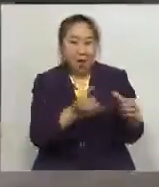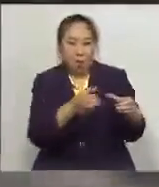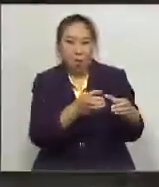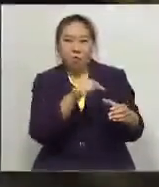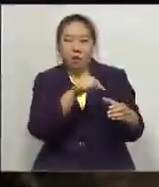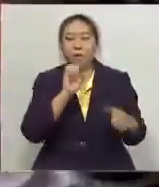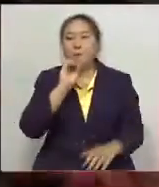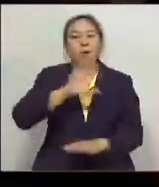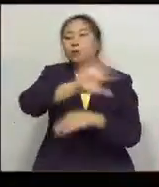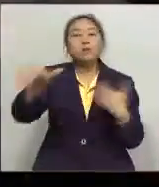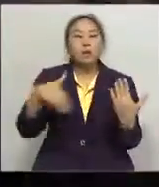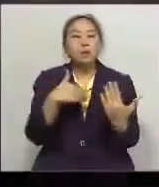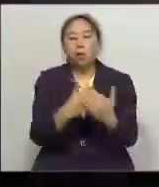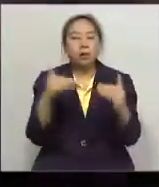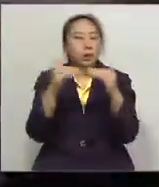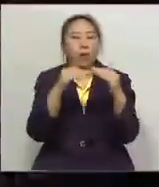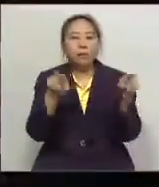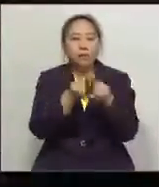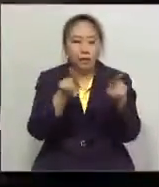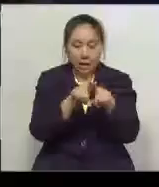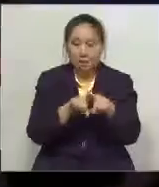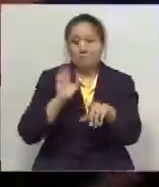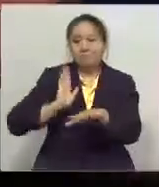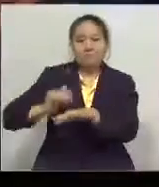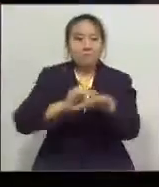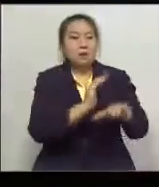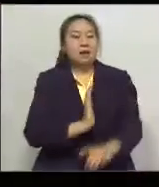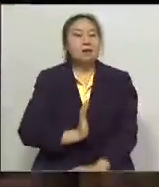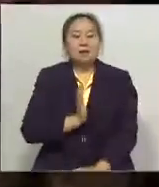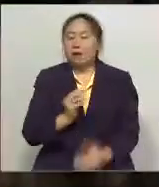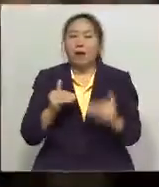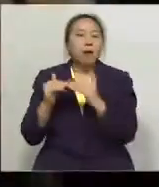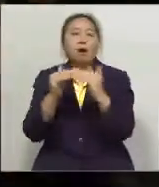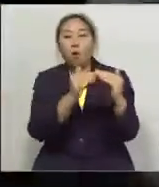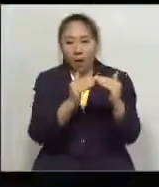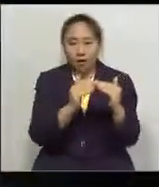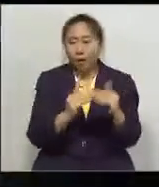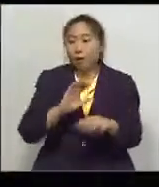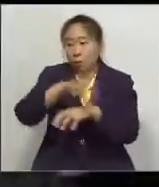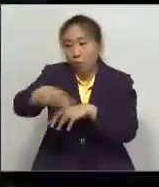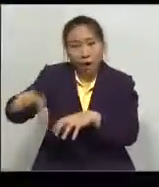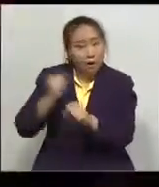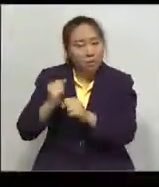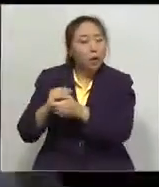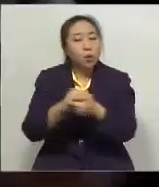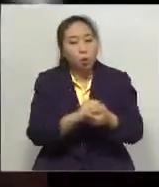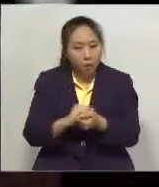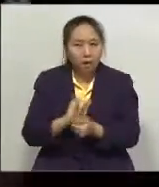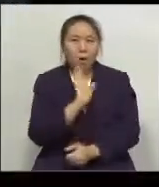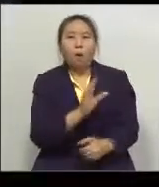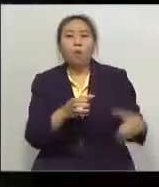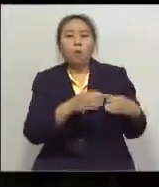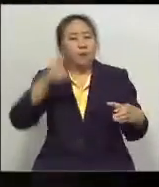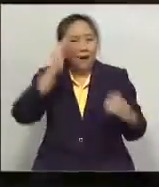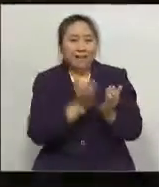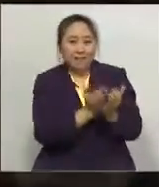ทุกคนคือฮีโร่เพราะงานสำเร็จได้เพราะหลายหน่วยงานร่วมกันสำหรับหน่วยซีลเราได้ฝึกมาสำหรับภารกิจแบบนี้อยู่